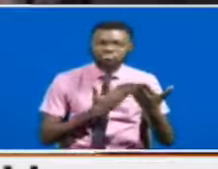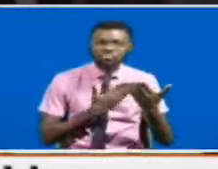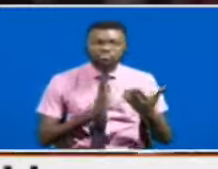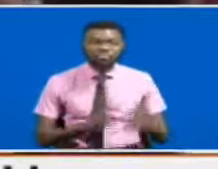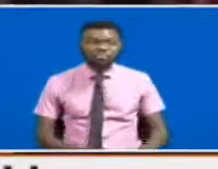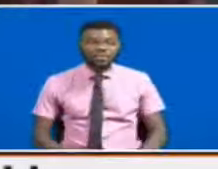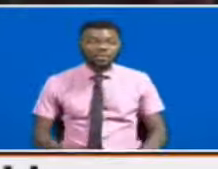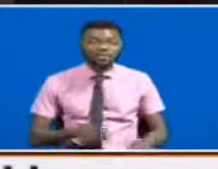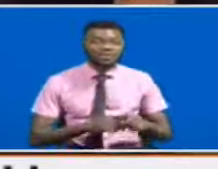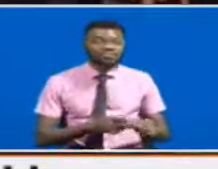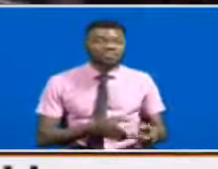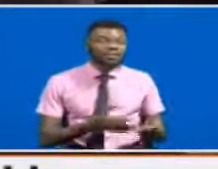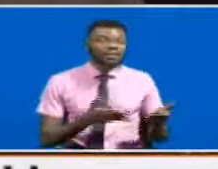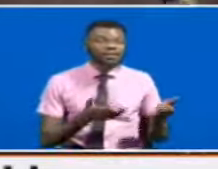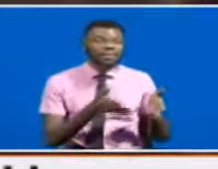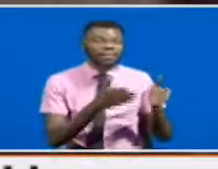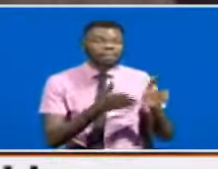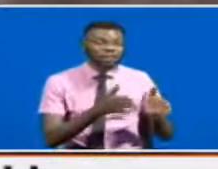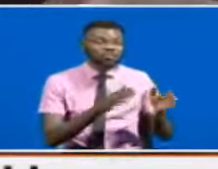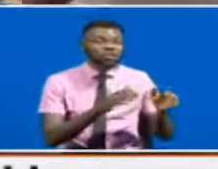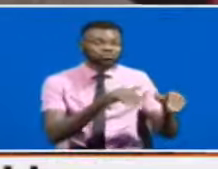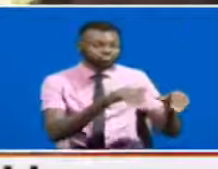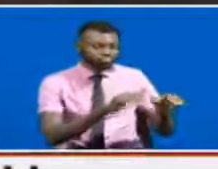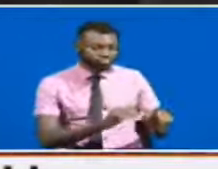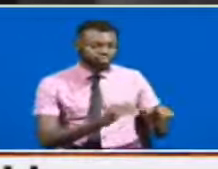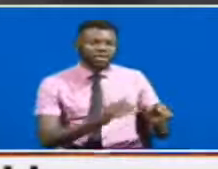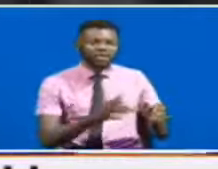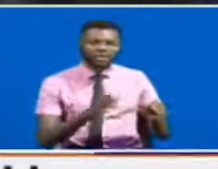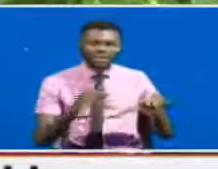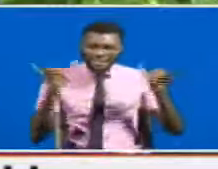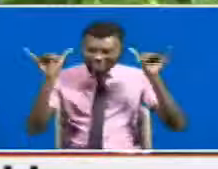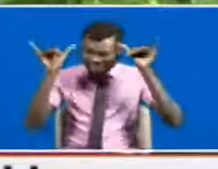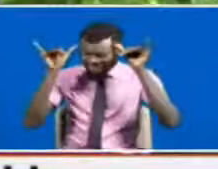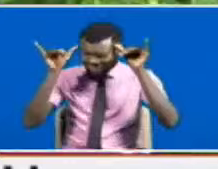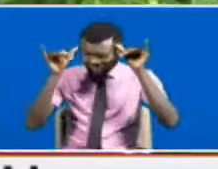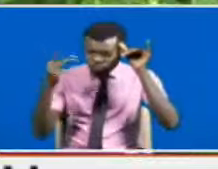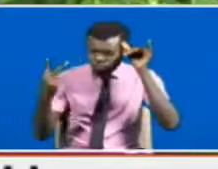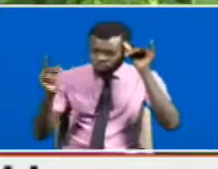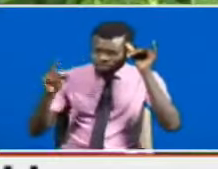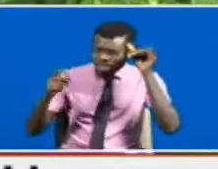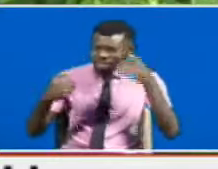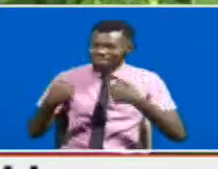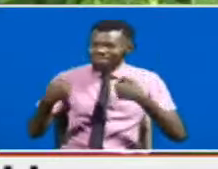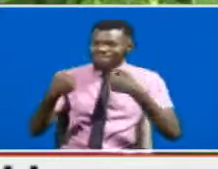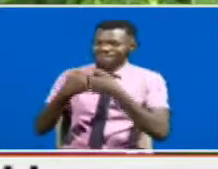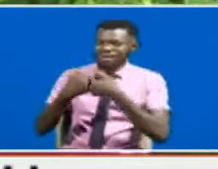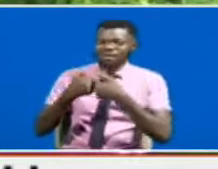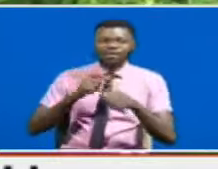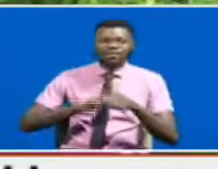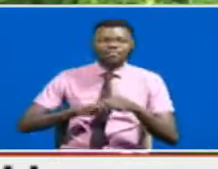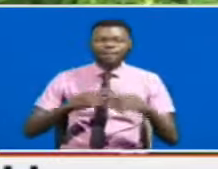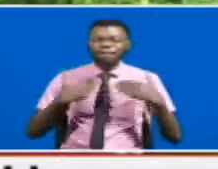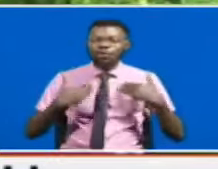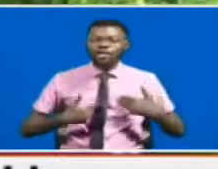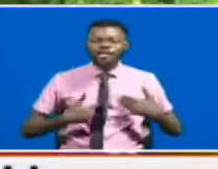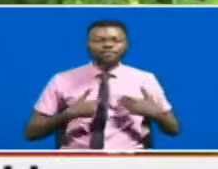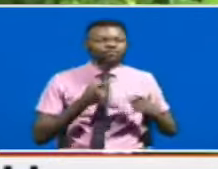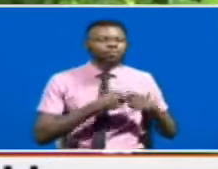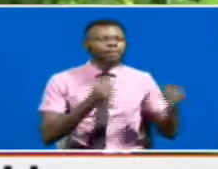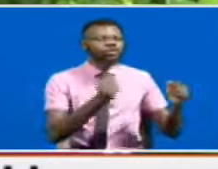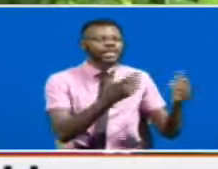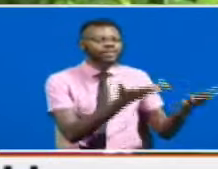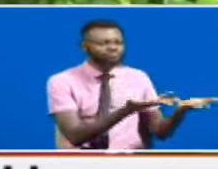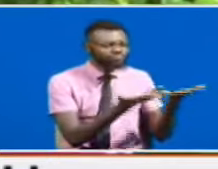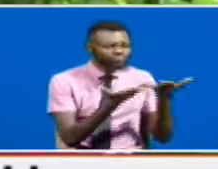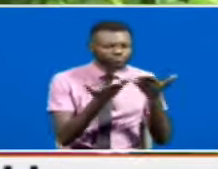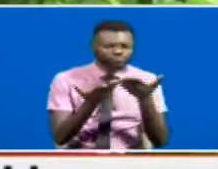Na anapozikwa, fahali ni sharti wapigane juu ya kaburi lake. Siku ambayo tunatoa mochari, tunatoa huko na isukuti. Tuna